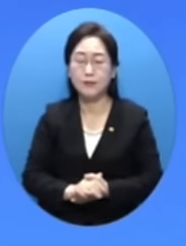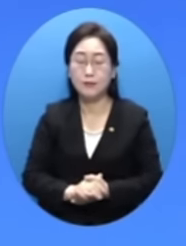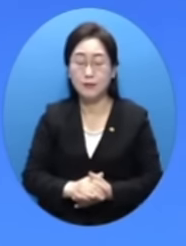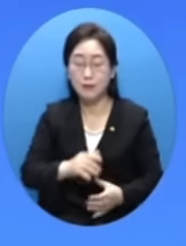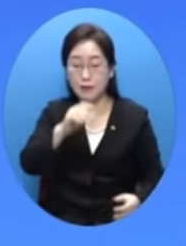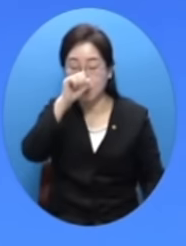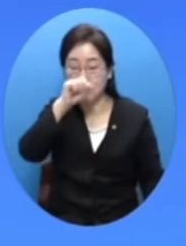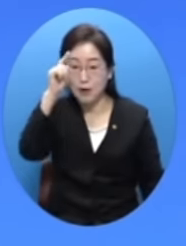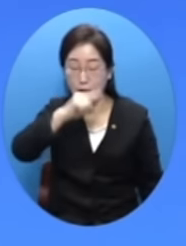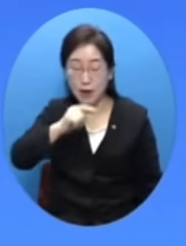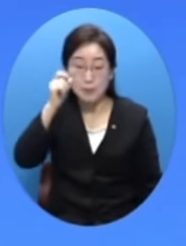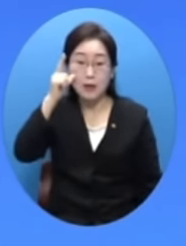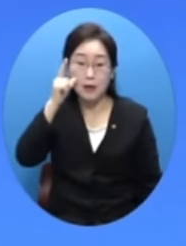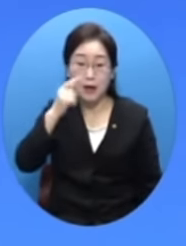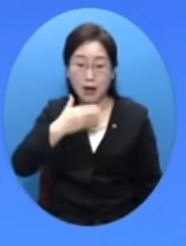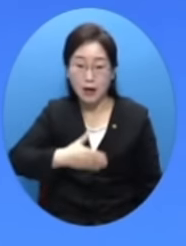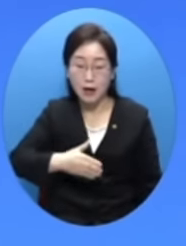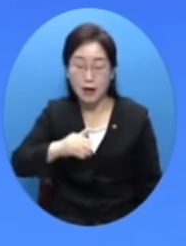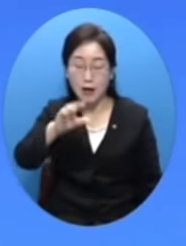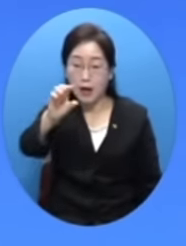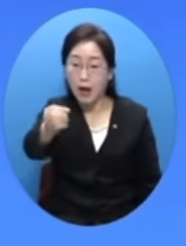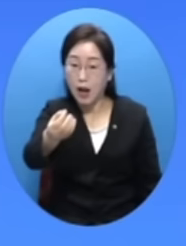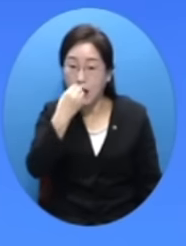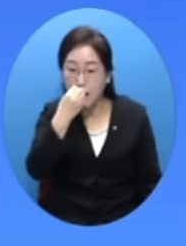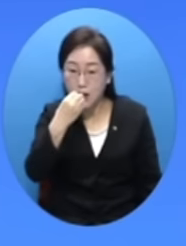선악과를 따먹으로 말미암아 그 영이 죽게 된 것입니다.